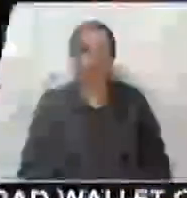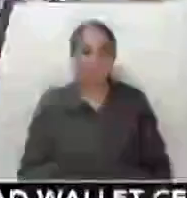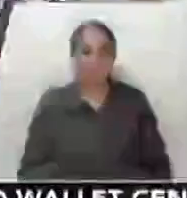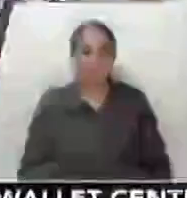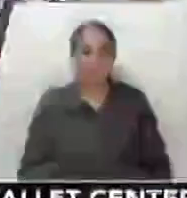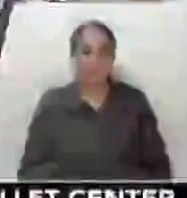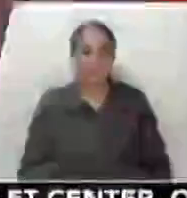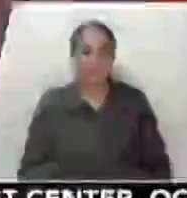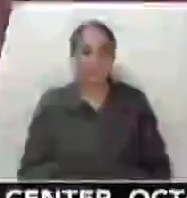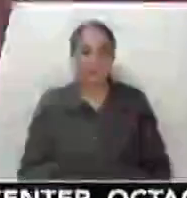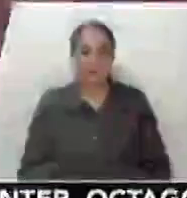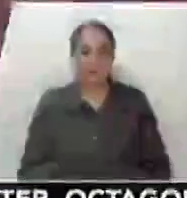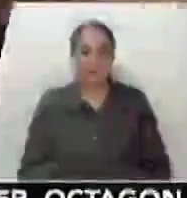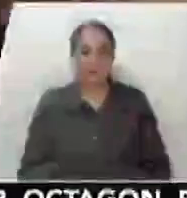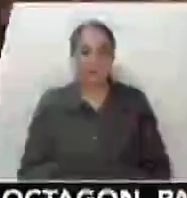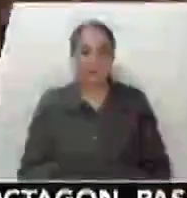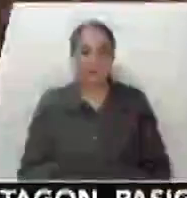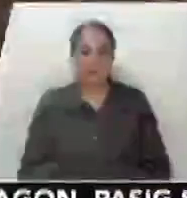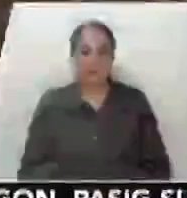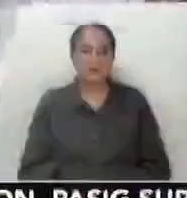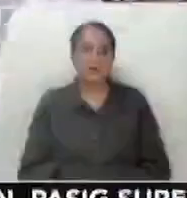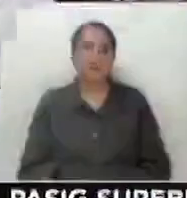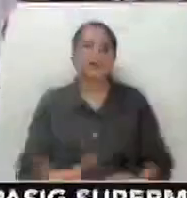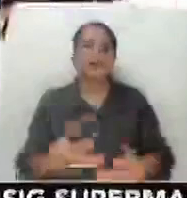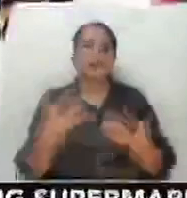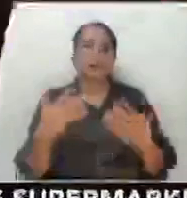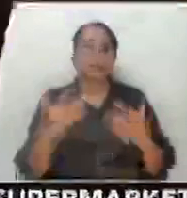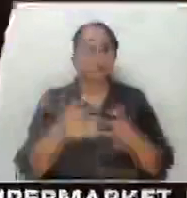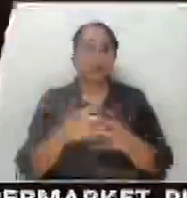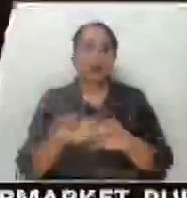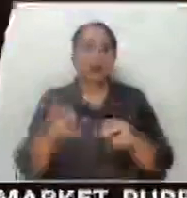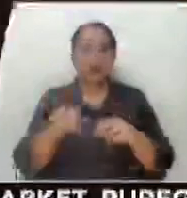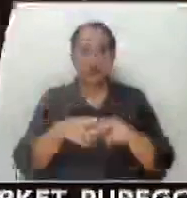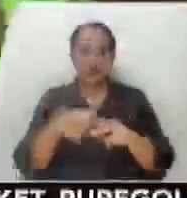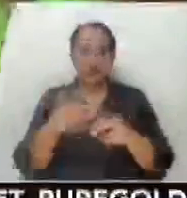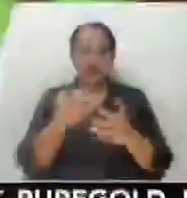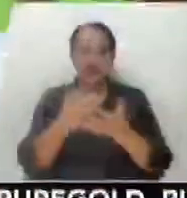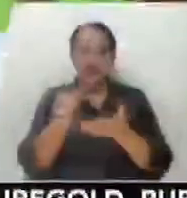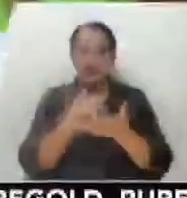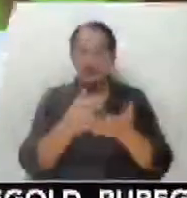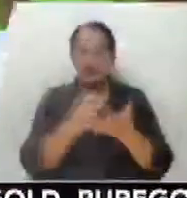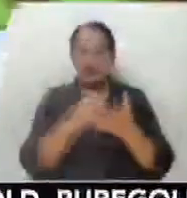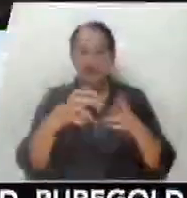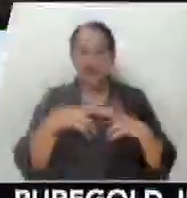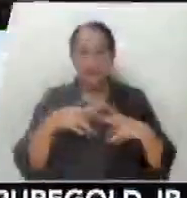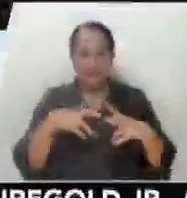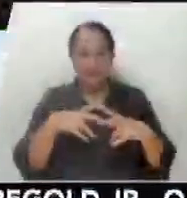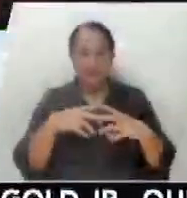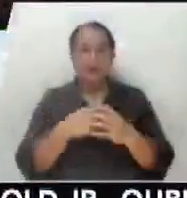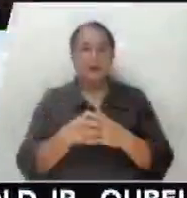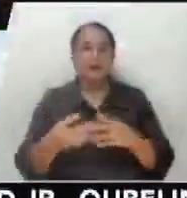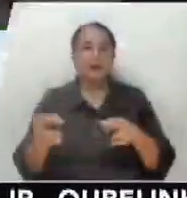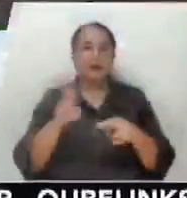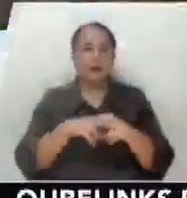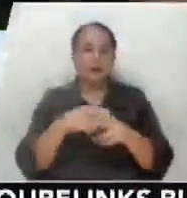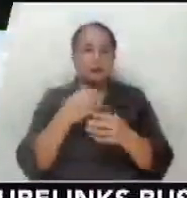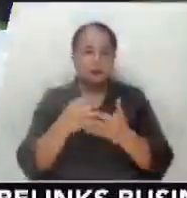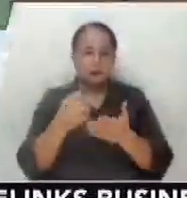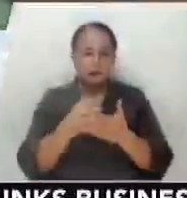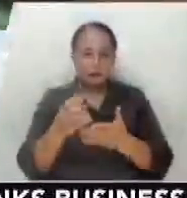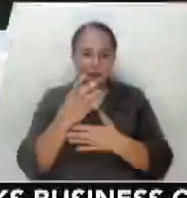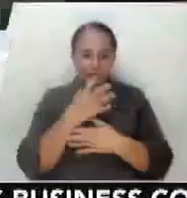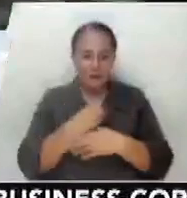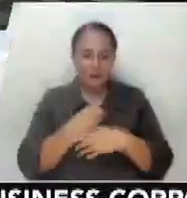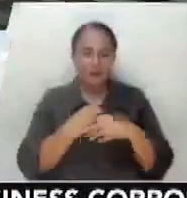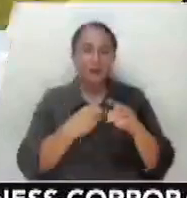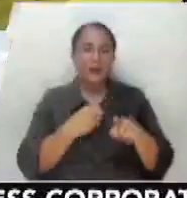reyz katatapos pala ng sunod-sunod na gastos noong holiday season may dagdag gastusin na naman Pagpasok pa